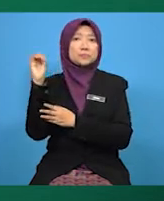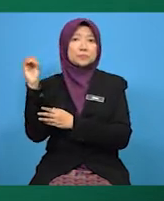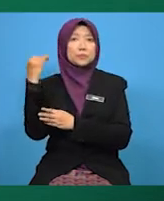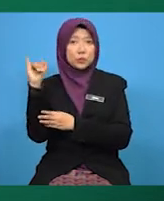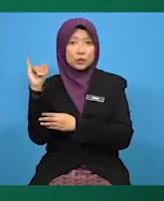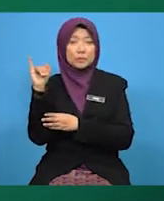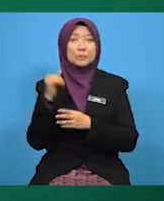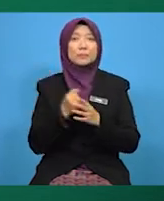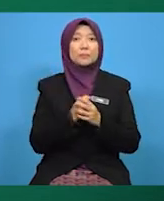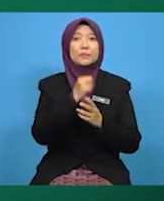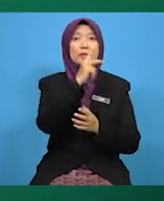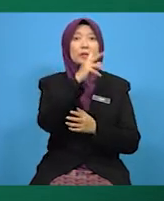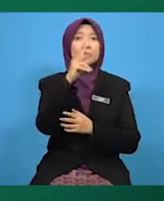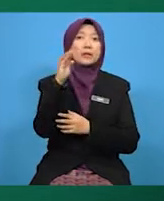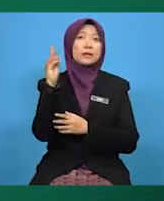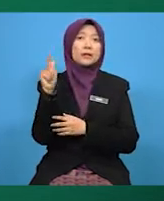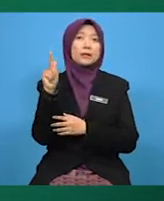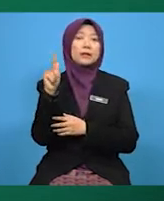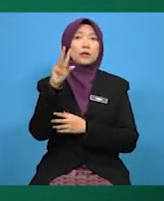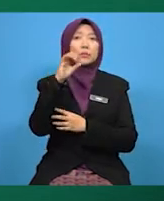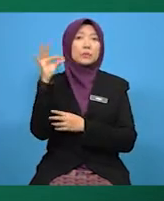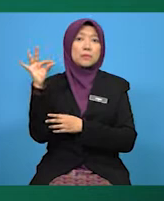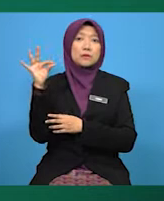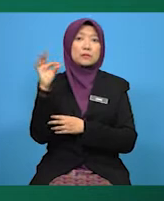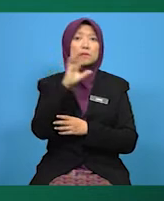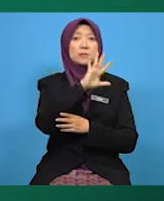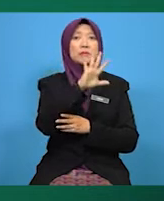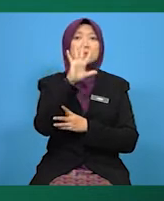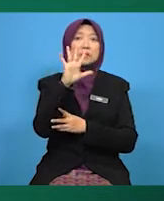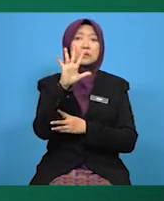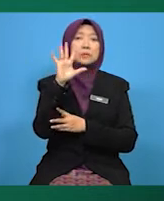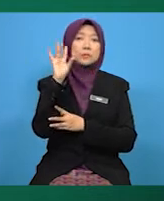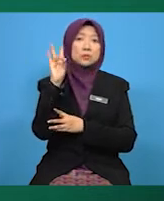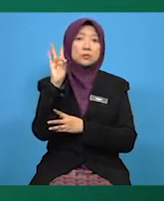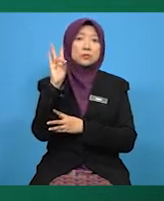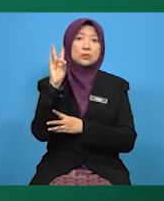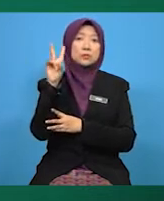RM521,000 manakala KDNK pada tahun 2019 ialah